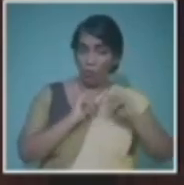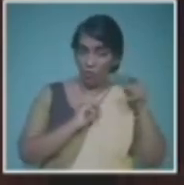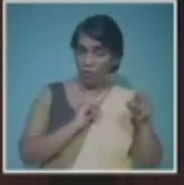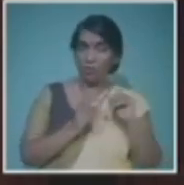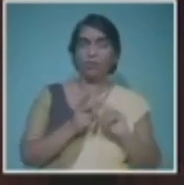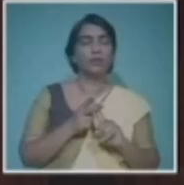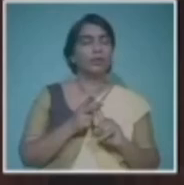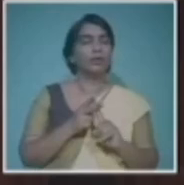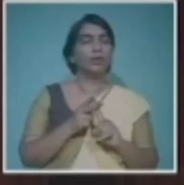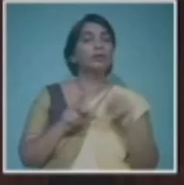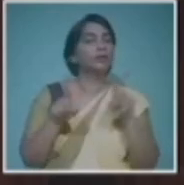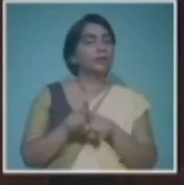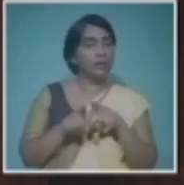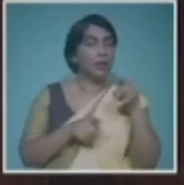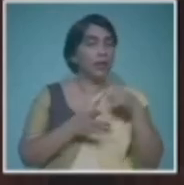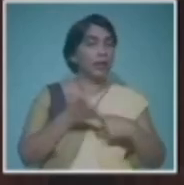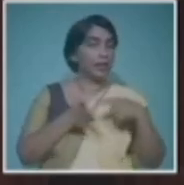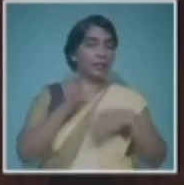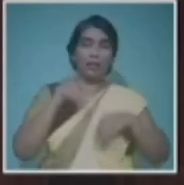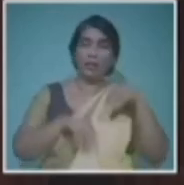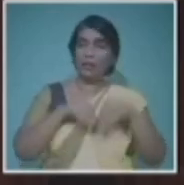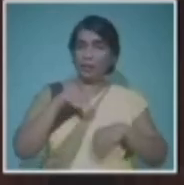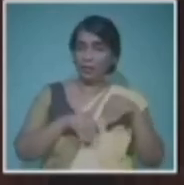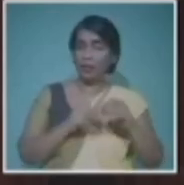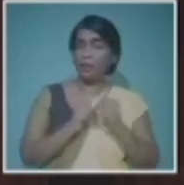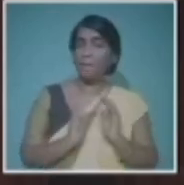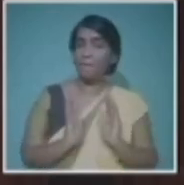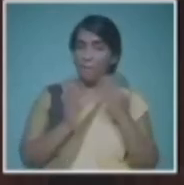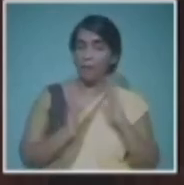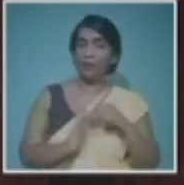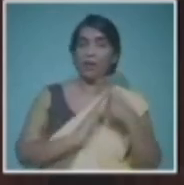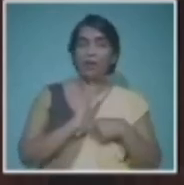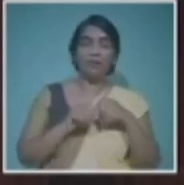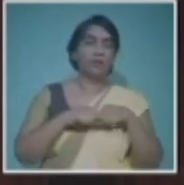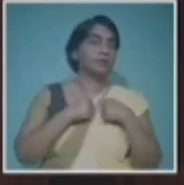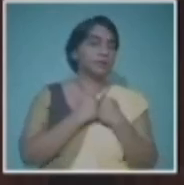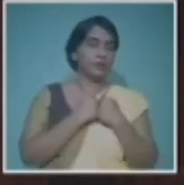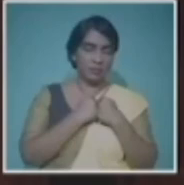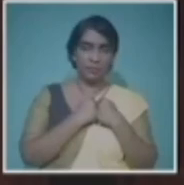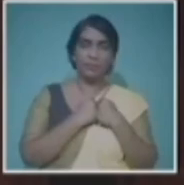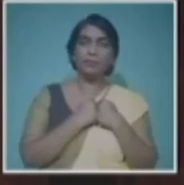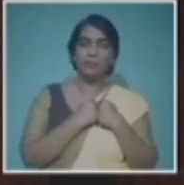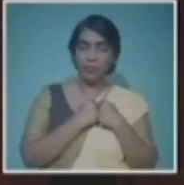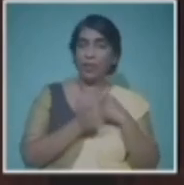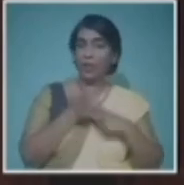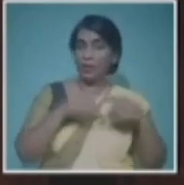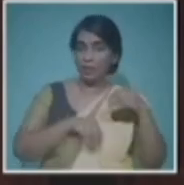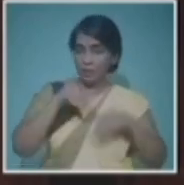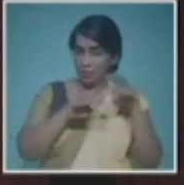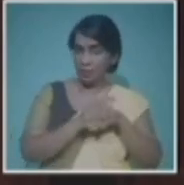විදියට ඒ වගේම ඔහුගේ දේශපාලනය තුළ ඔහුගේ දේශපාලන ආරම්භ සිද්ධ වෙන්නේ ලංකා සම සමාජ පක්ෂයේ දේශපාලනය